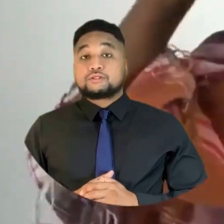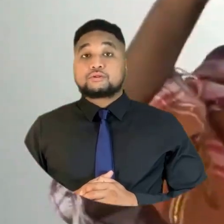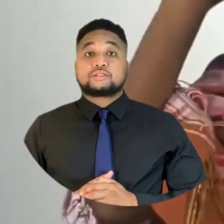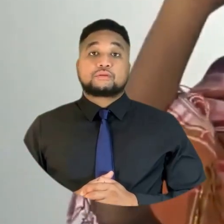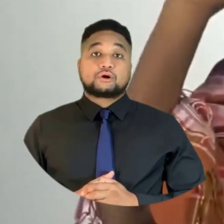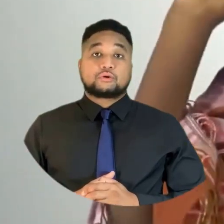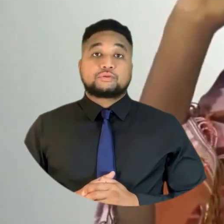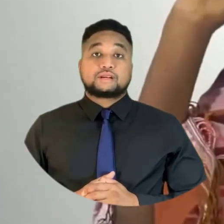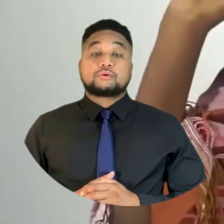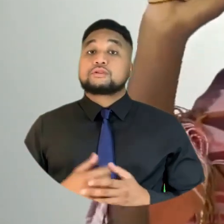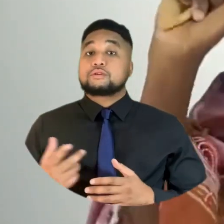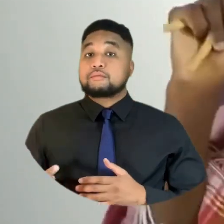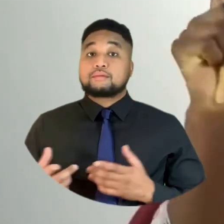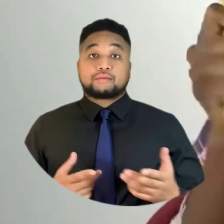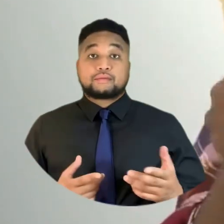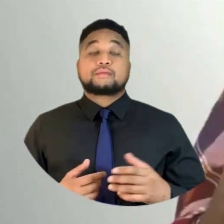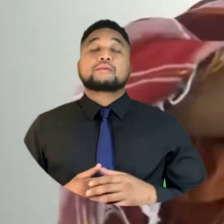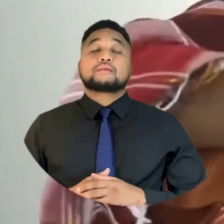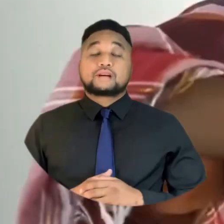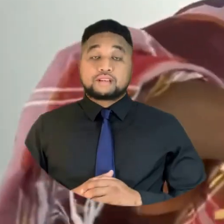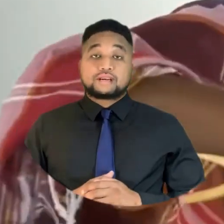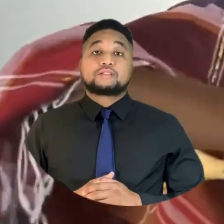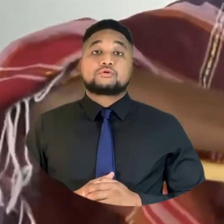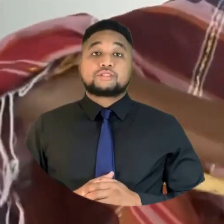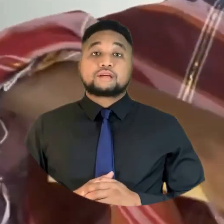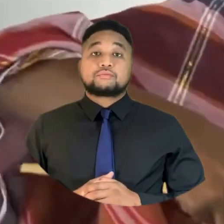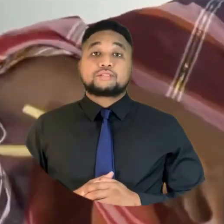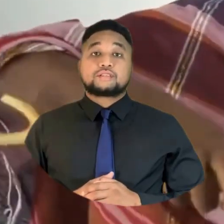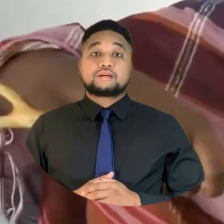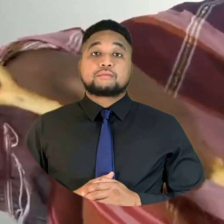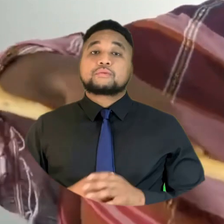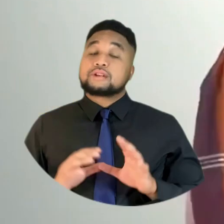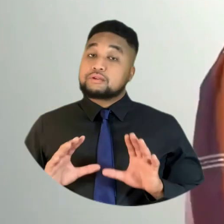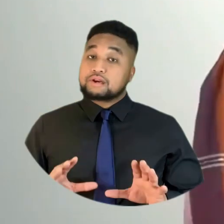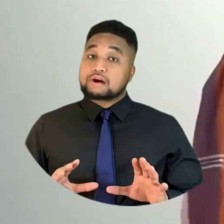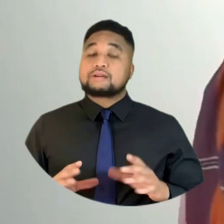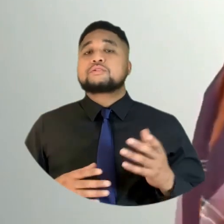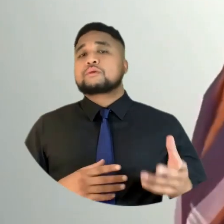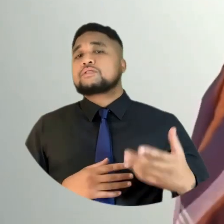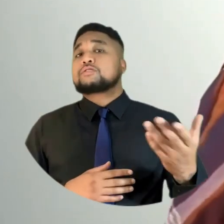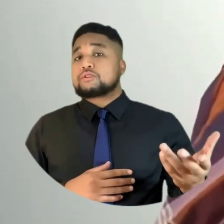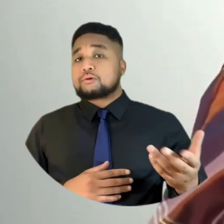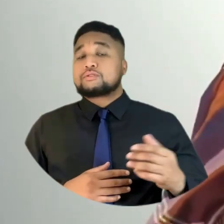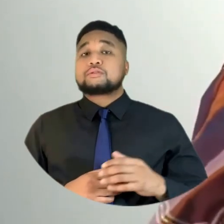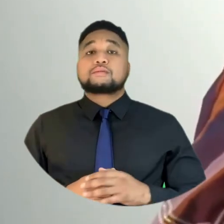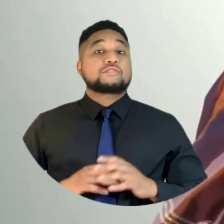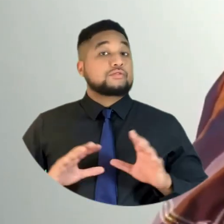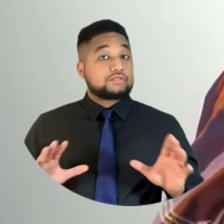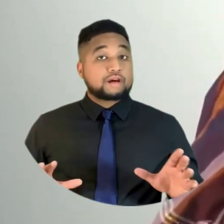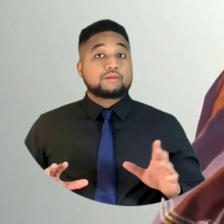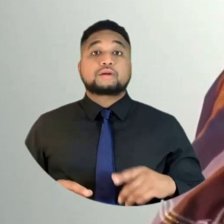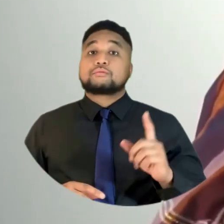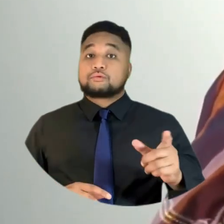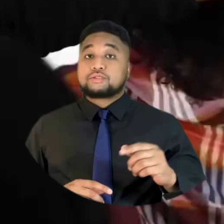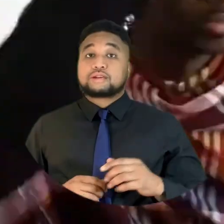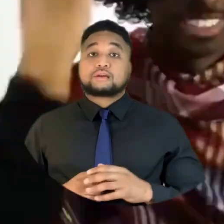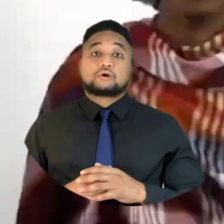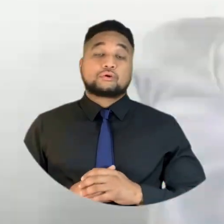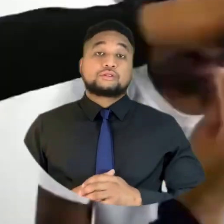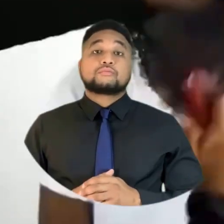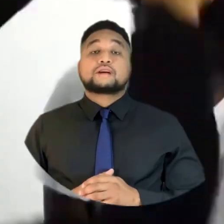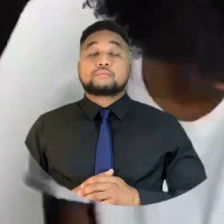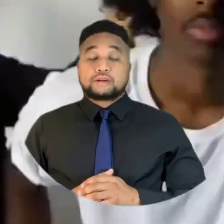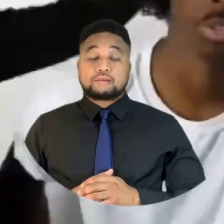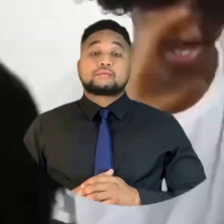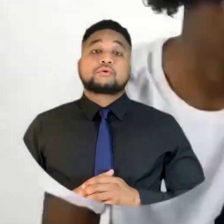carabta bariga dhexe iyo meelo kale oo aasiya ah sida caalamka qireen dhaqanka soomaalidu wuxuu qani ku yahay fanka iyo